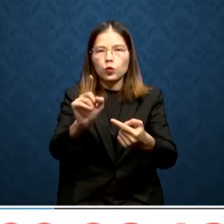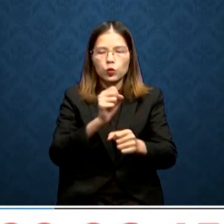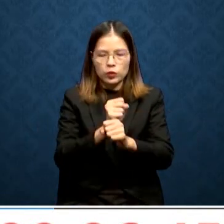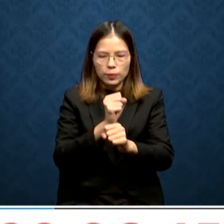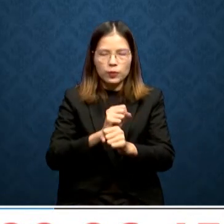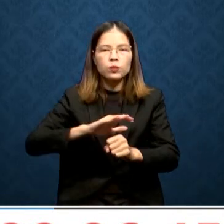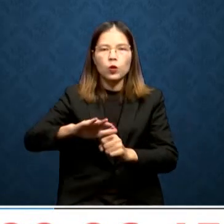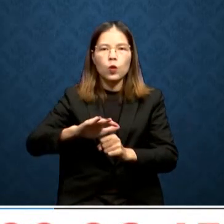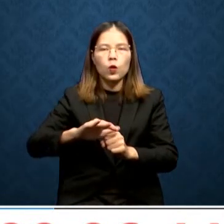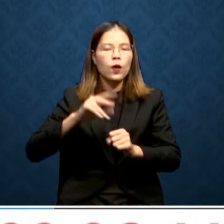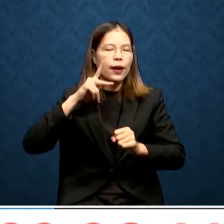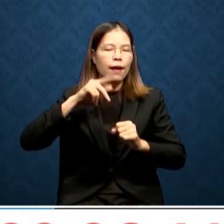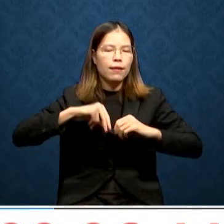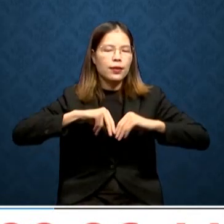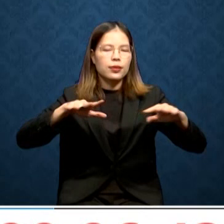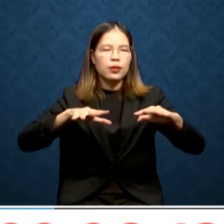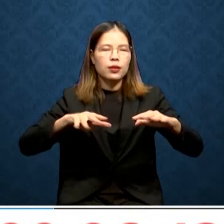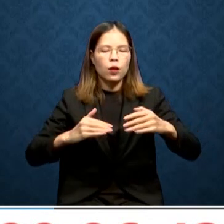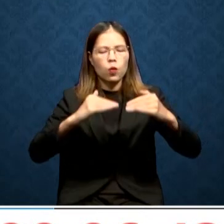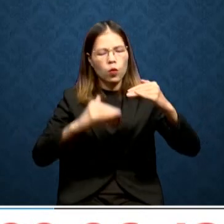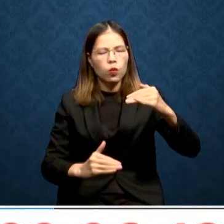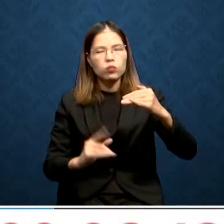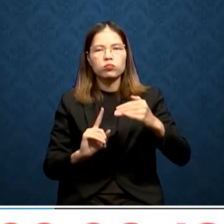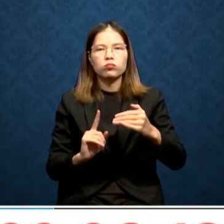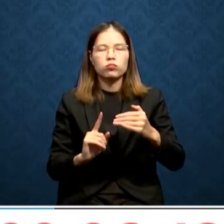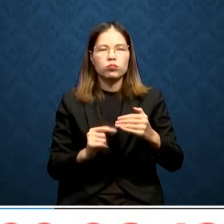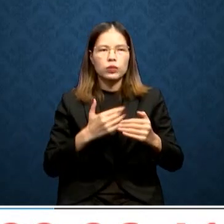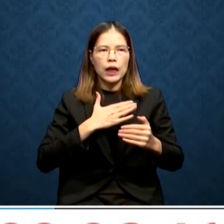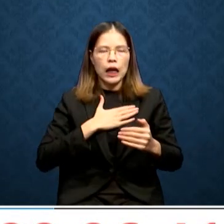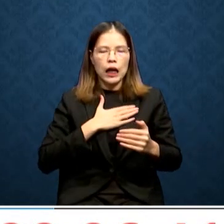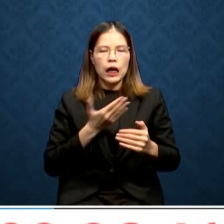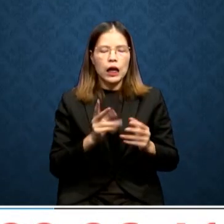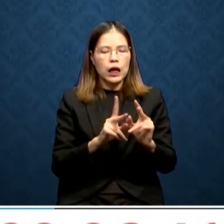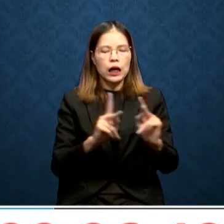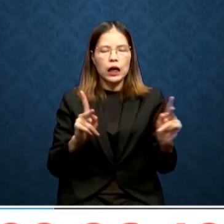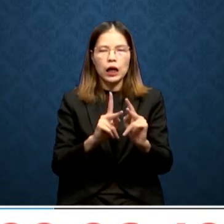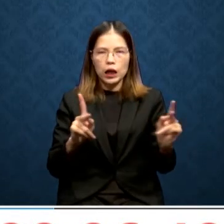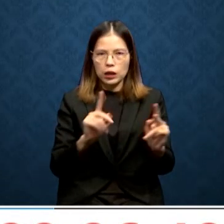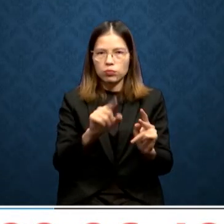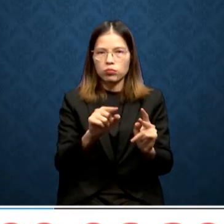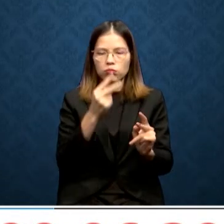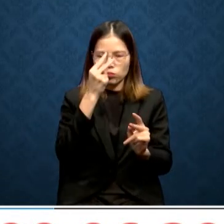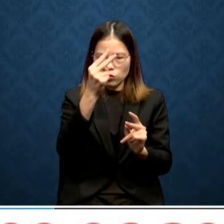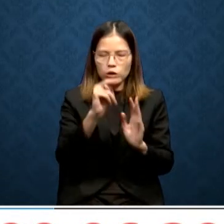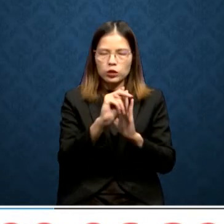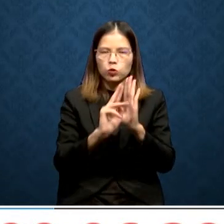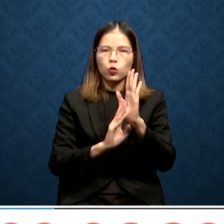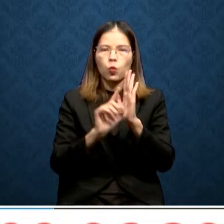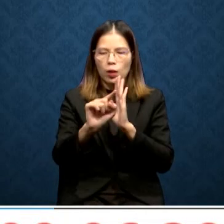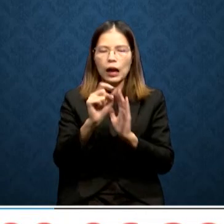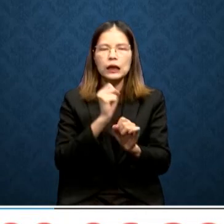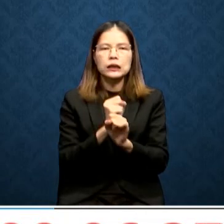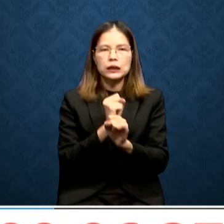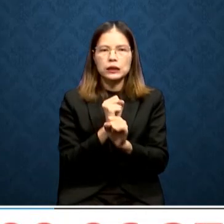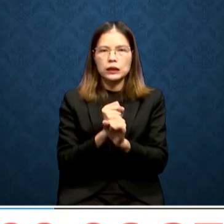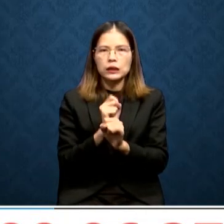ของสื่อสาธารณะแห่งนี้ลดด้อยลงไปด้วยดิฉันจึงขอให้กรรมการนะคะได้มองถึงนโยบายในด้านกรรมการ